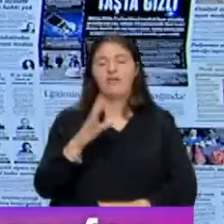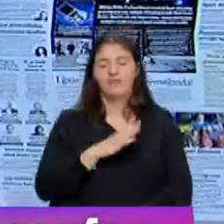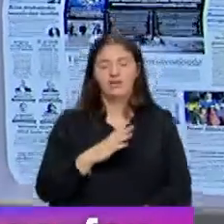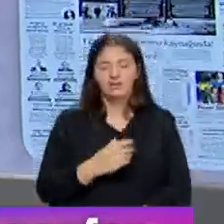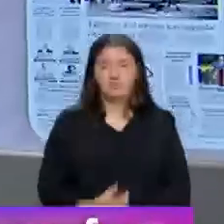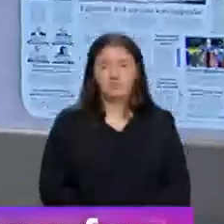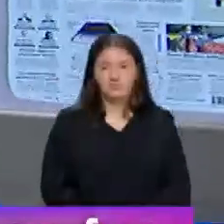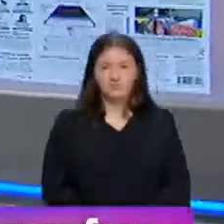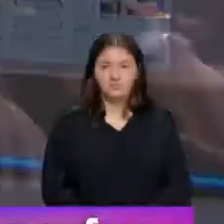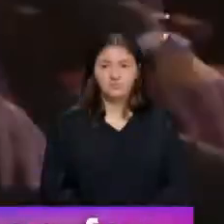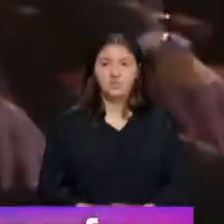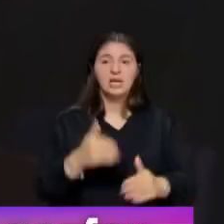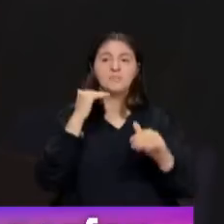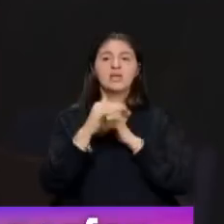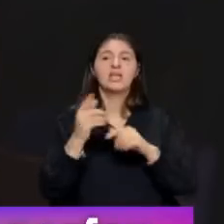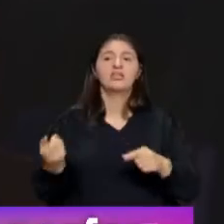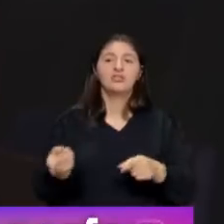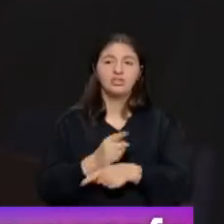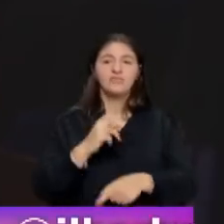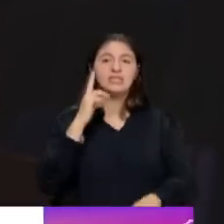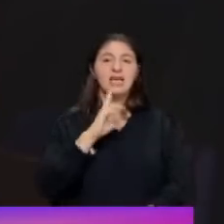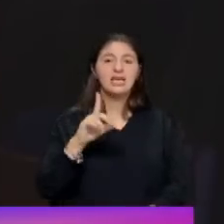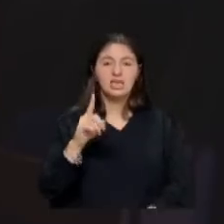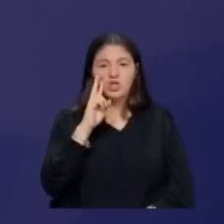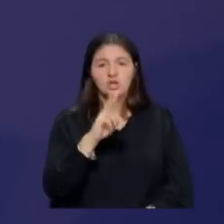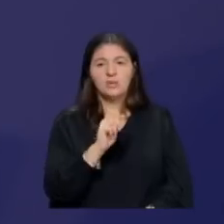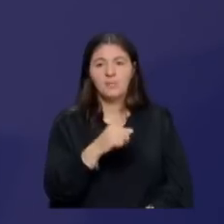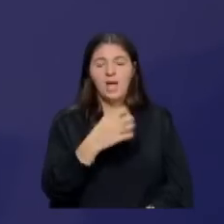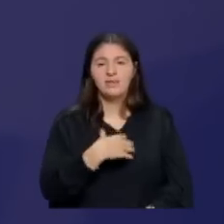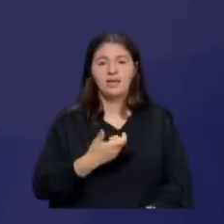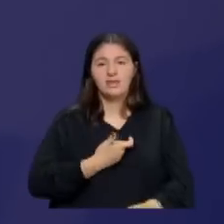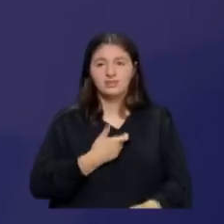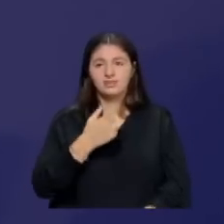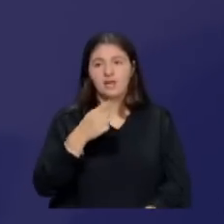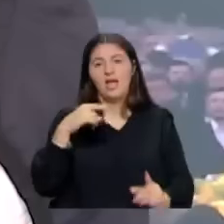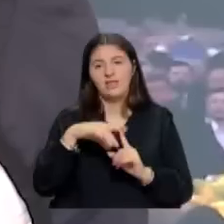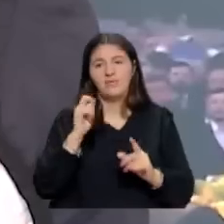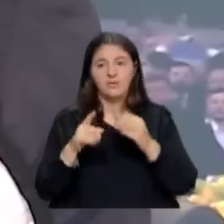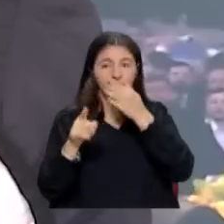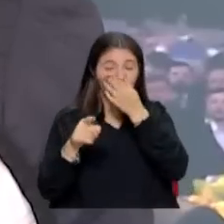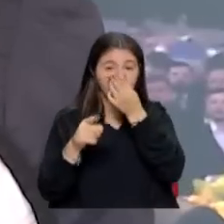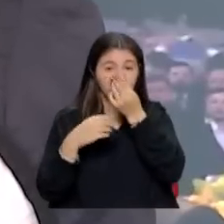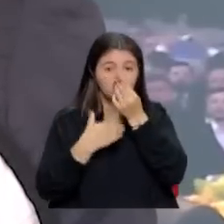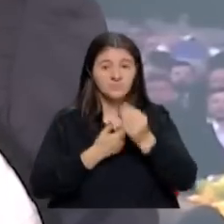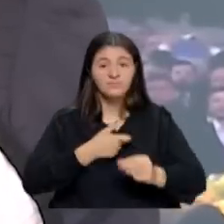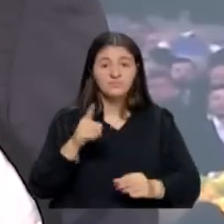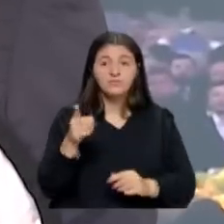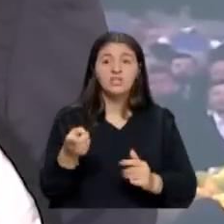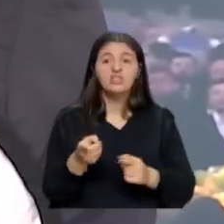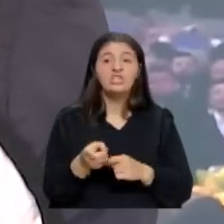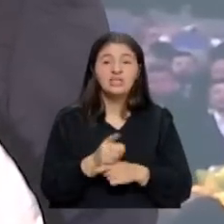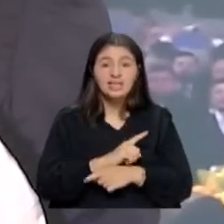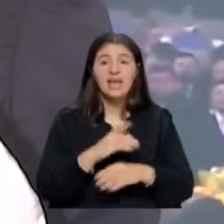var milletin çeşitliliğini ve zenginliğini yansıtan bir anayasa hedefliyoruz bu anayasada bu